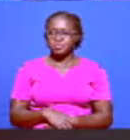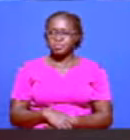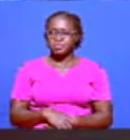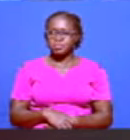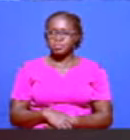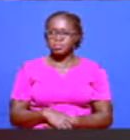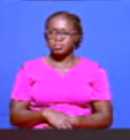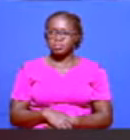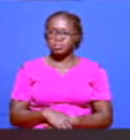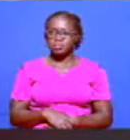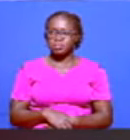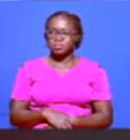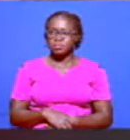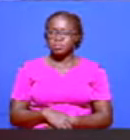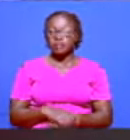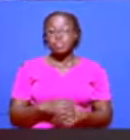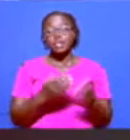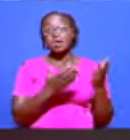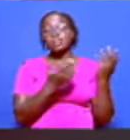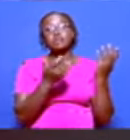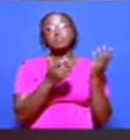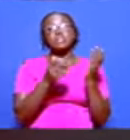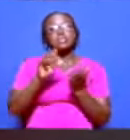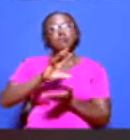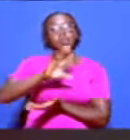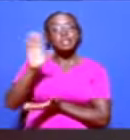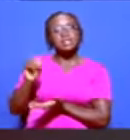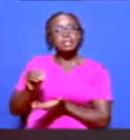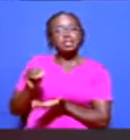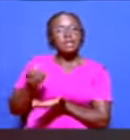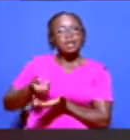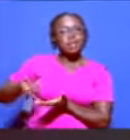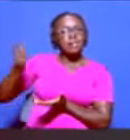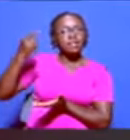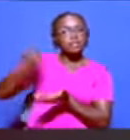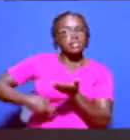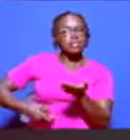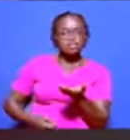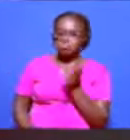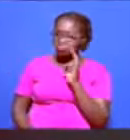Na wataalamu wa bajeti wabashiri kuongezwa kwa ushuru.